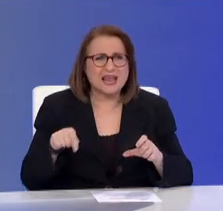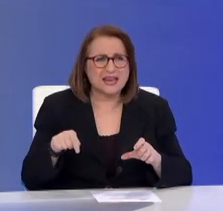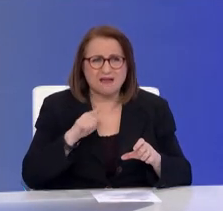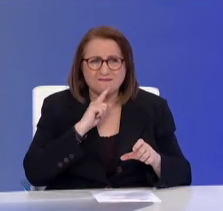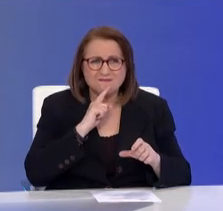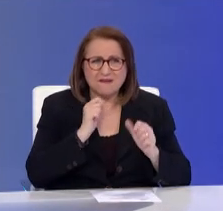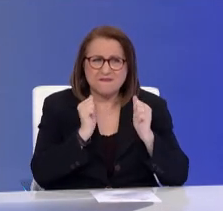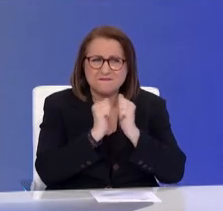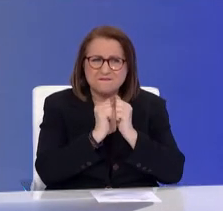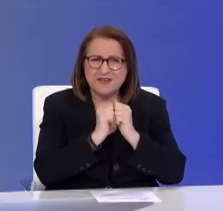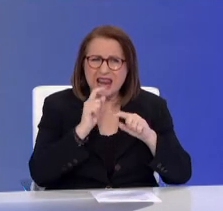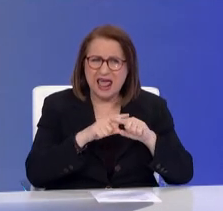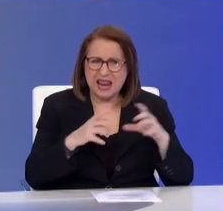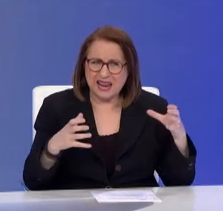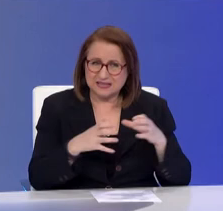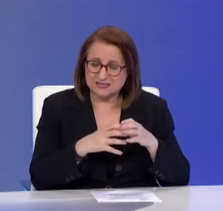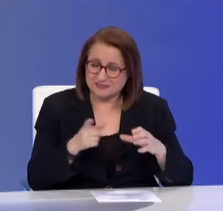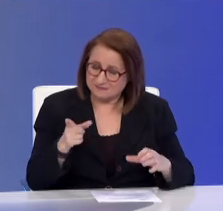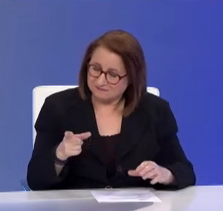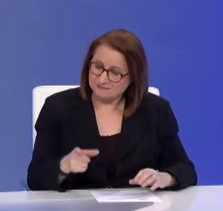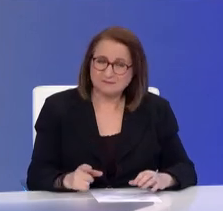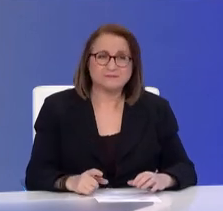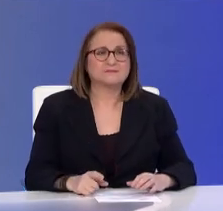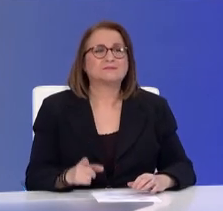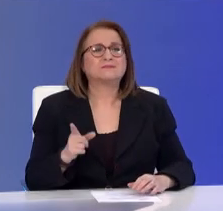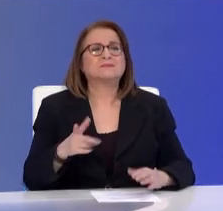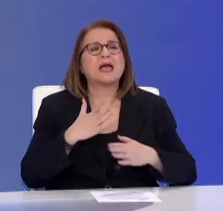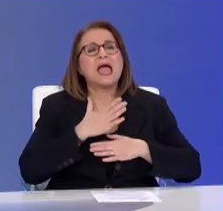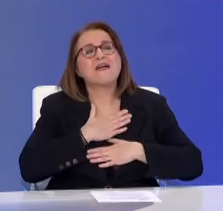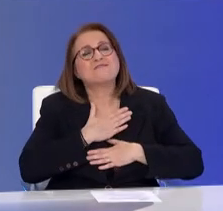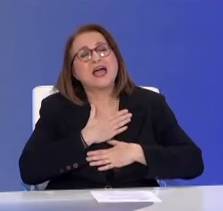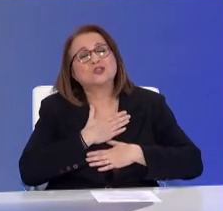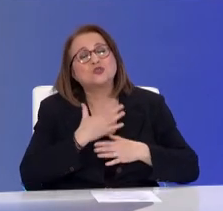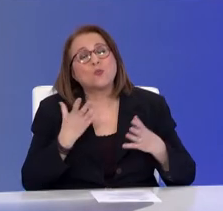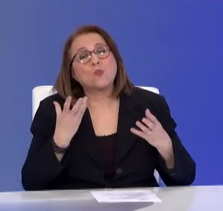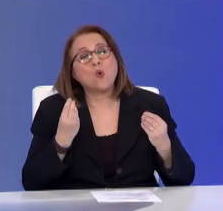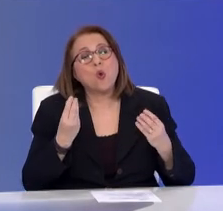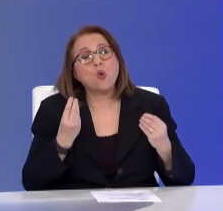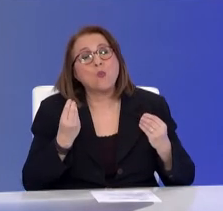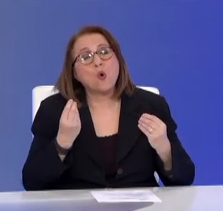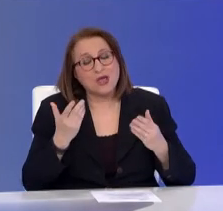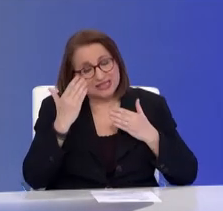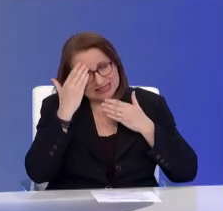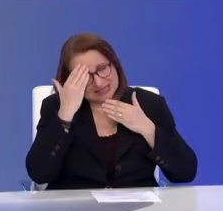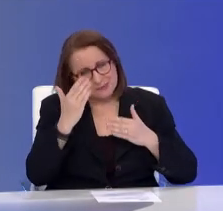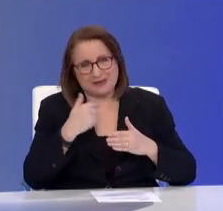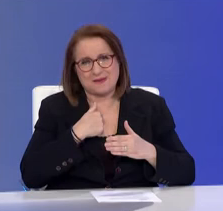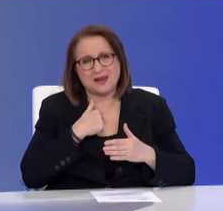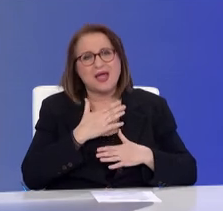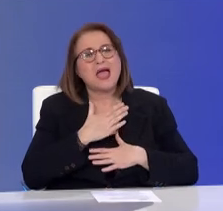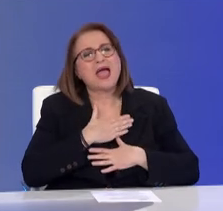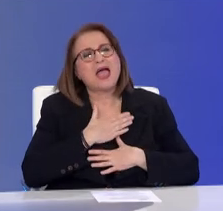τον Φιλελληνισμό, αγαπητοί φίλοι, πραγματικά σας ευχαριστώ για την τιμή και